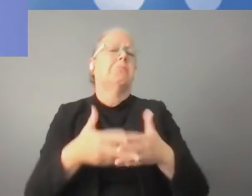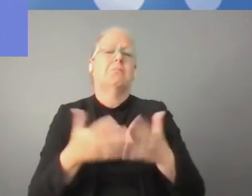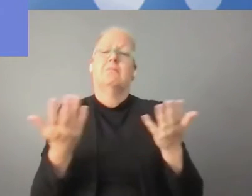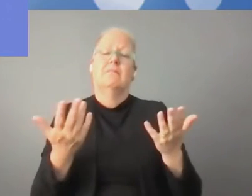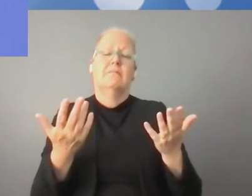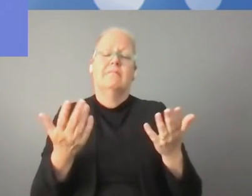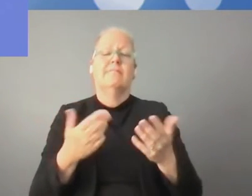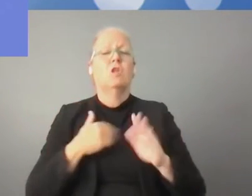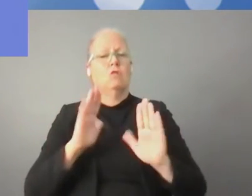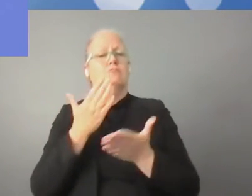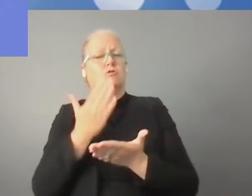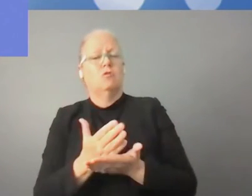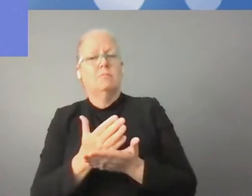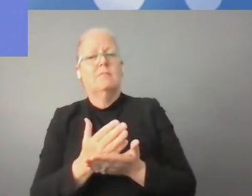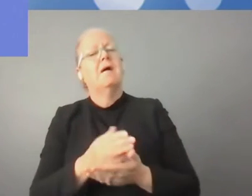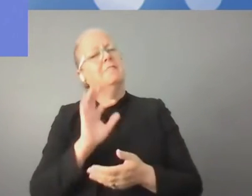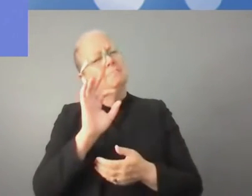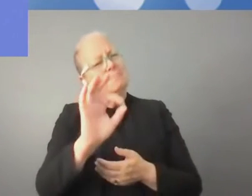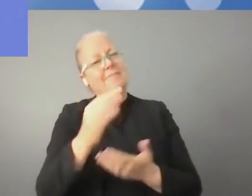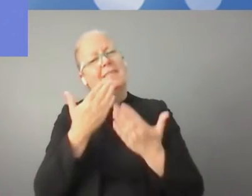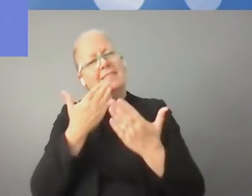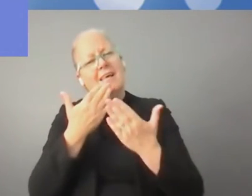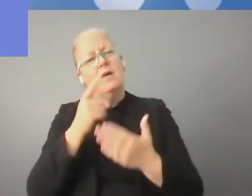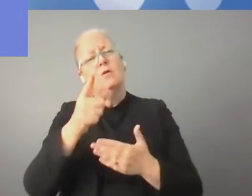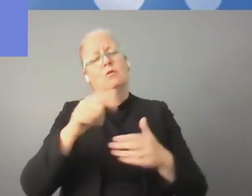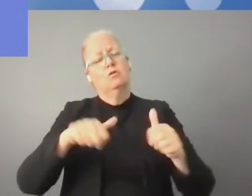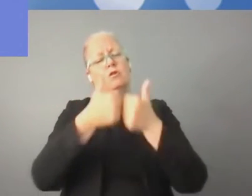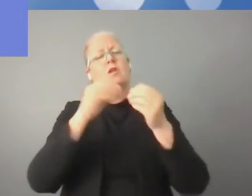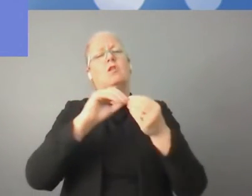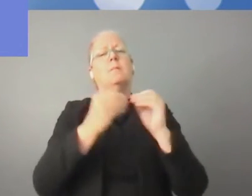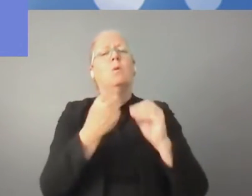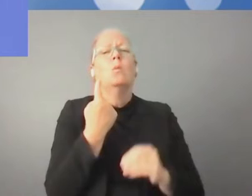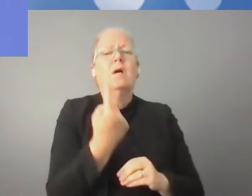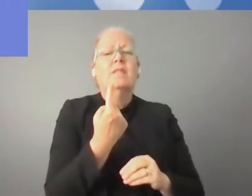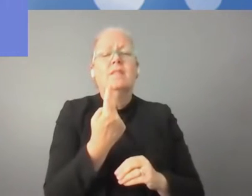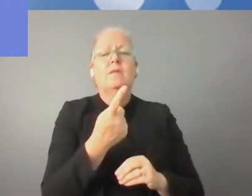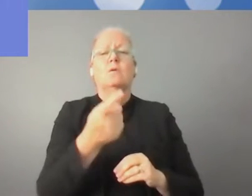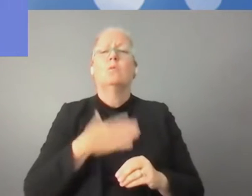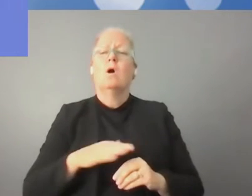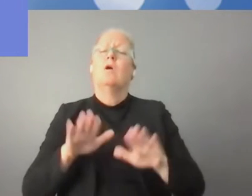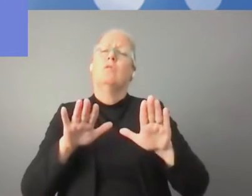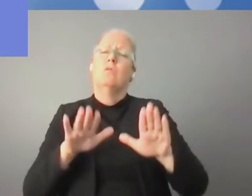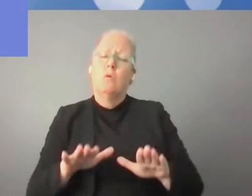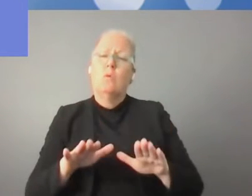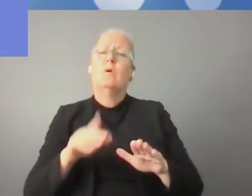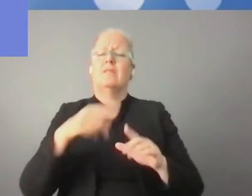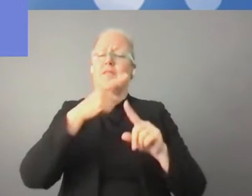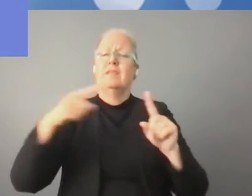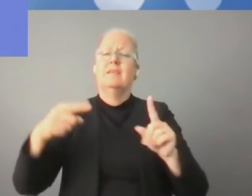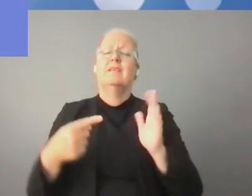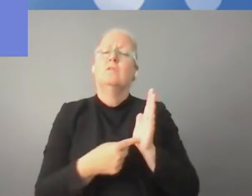законодательства, которое позволит предпринимателям более эффективно действовать в цифровой сфере. Спасибо. Мне